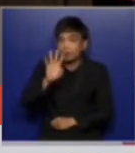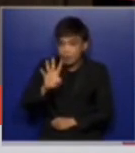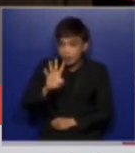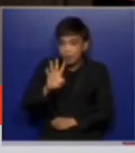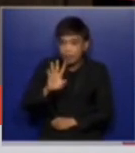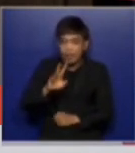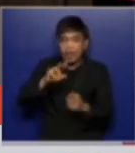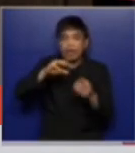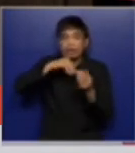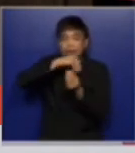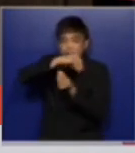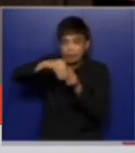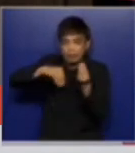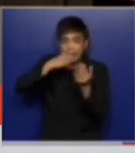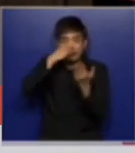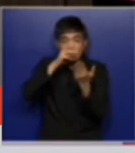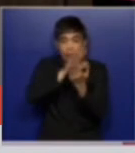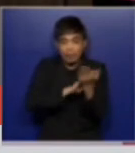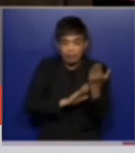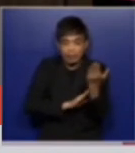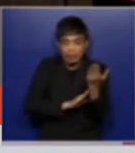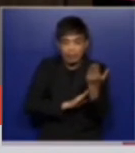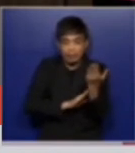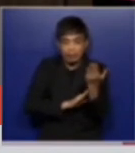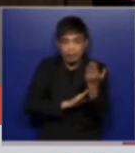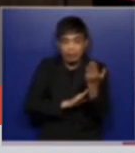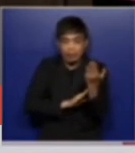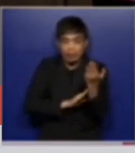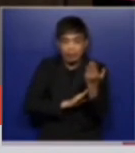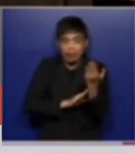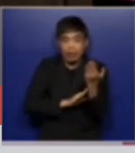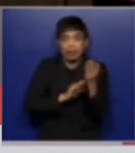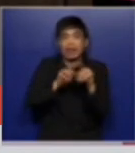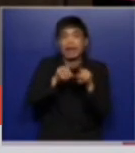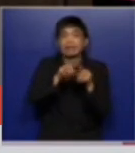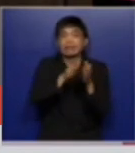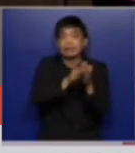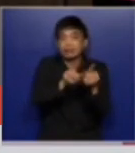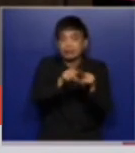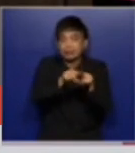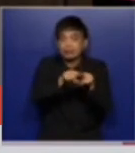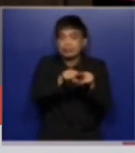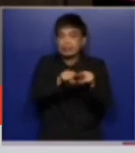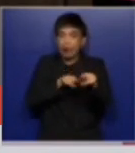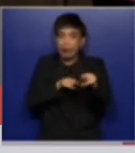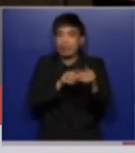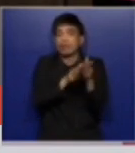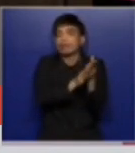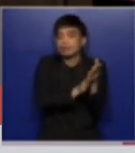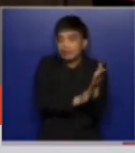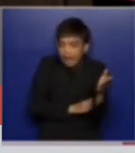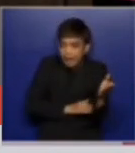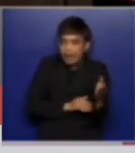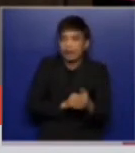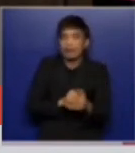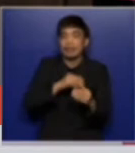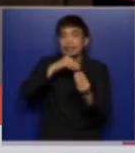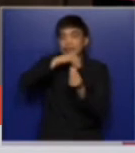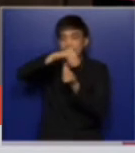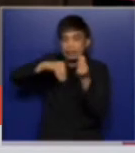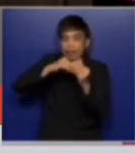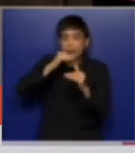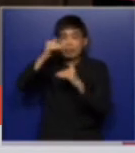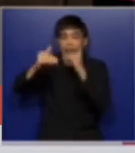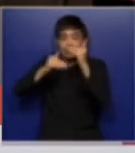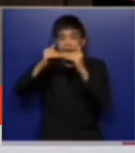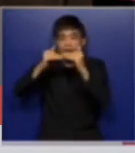วะเศรษฐกิจของประเทศนั้นอยู่ในภาวะที่ชะลอตัวอย่างรุนแรงความเจริญเติบโตทางเศรษฐกิจนั้นมีการห